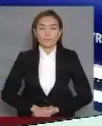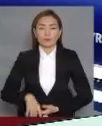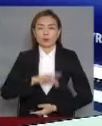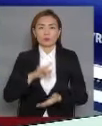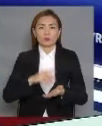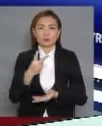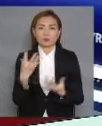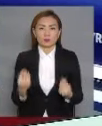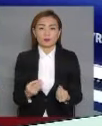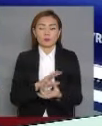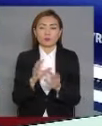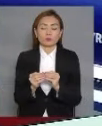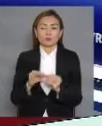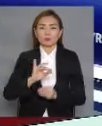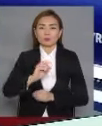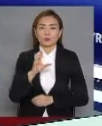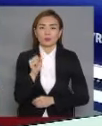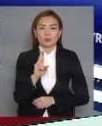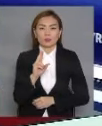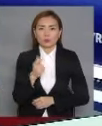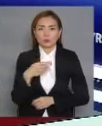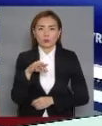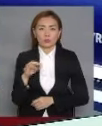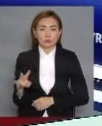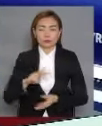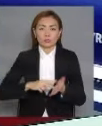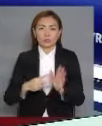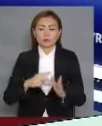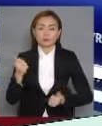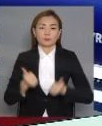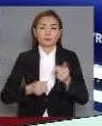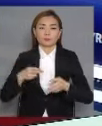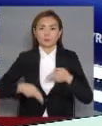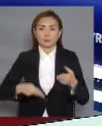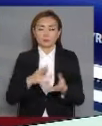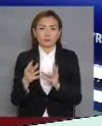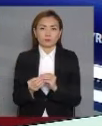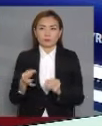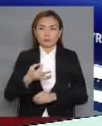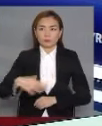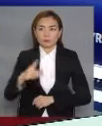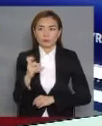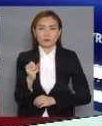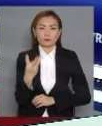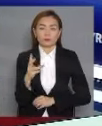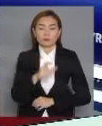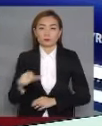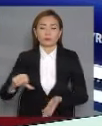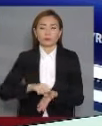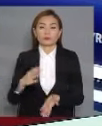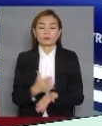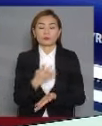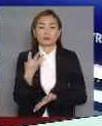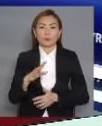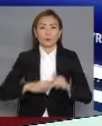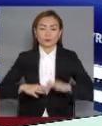Атырауда 2 күнге созылған Атырау Юз Хакатон инновациялық жобалар байқауы аяқталды. Додаға облыс бойынша 113 үміткер қатысты. Олар